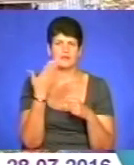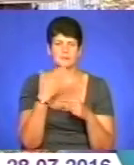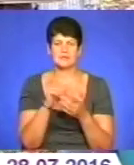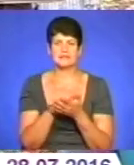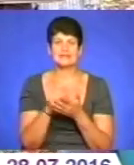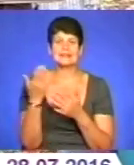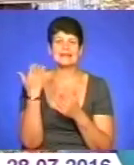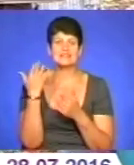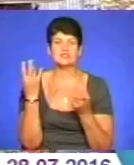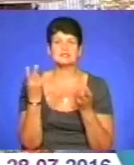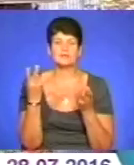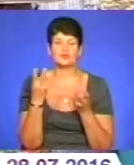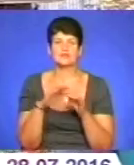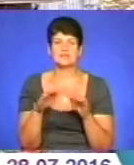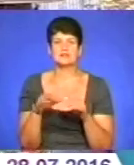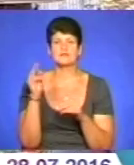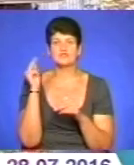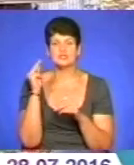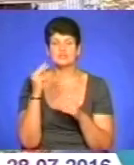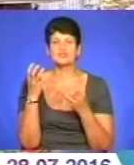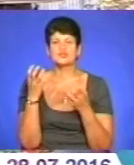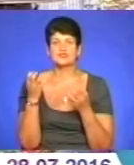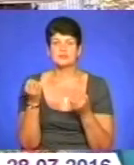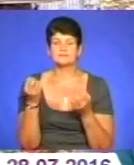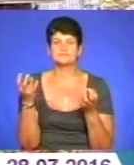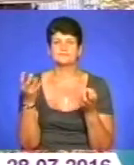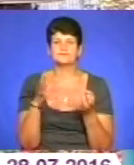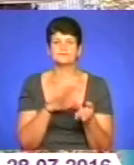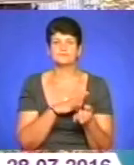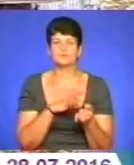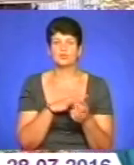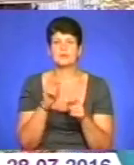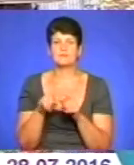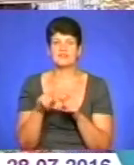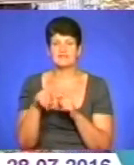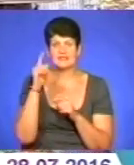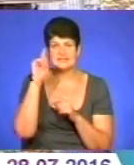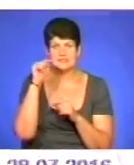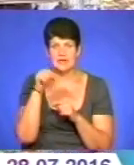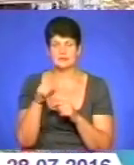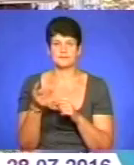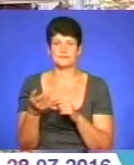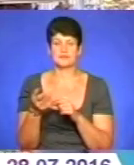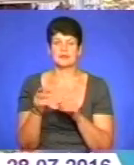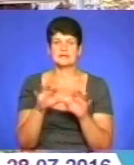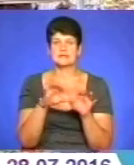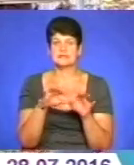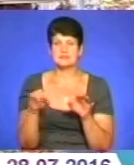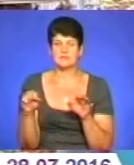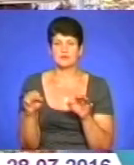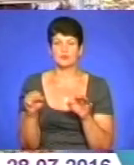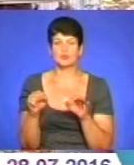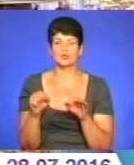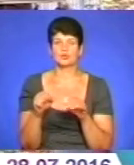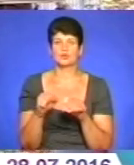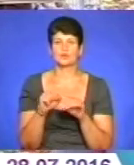який раніше доводилося дітям не тільки вивчати, а ще й були перевірки знань по цьому матеріалу. Вилучено твори